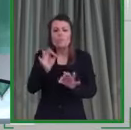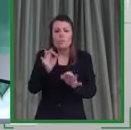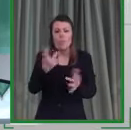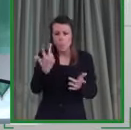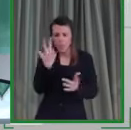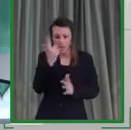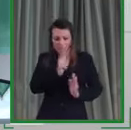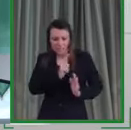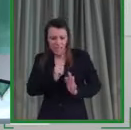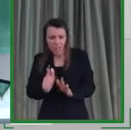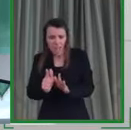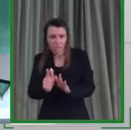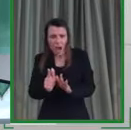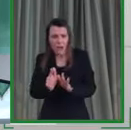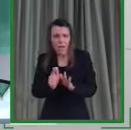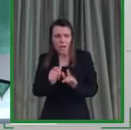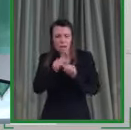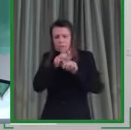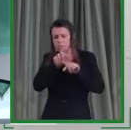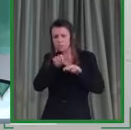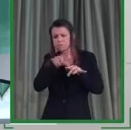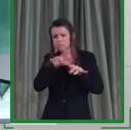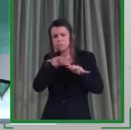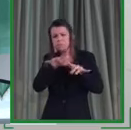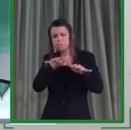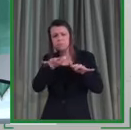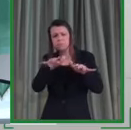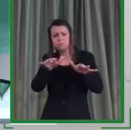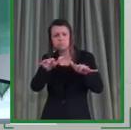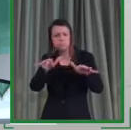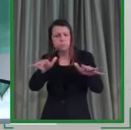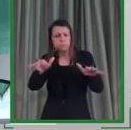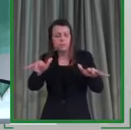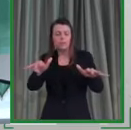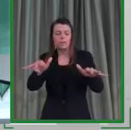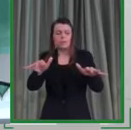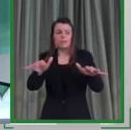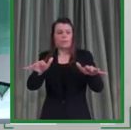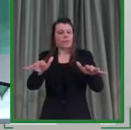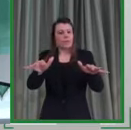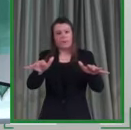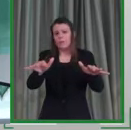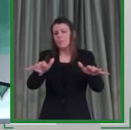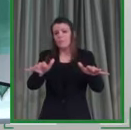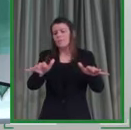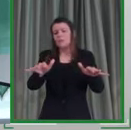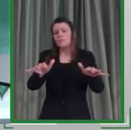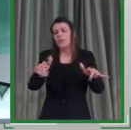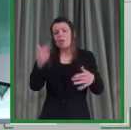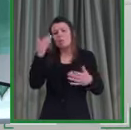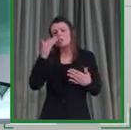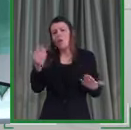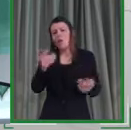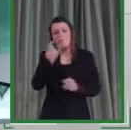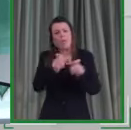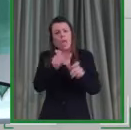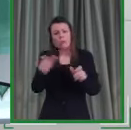ha portato ha spazzato veramente via ahimè tante persone ha falcidiato